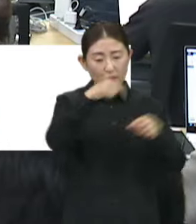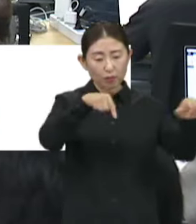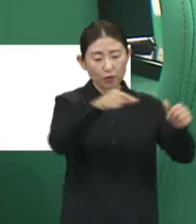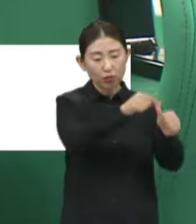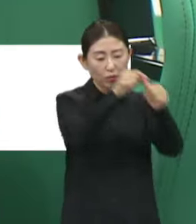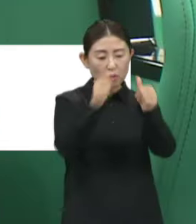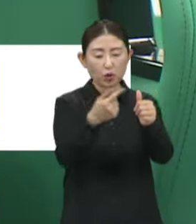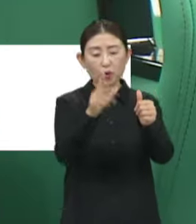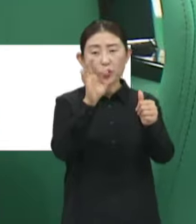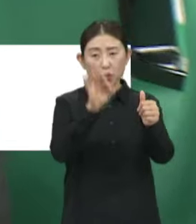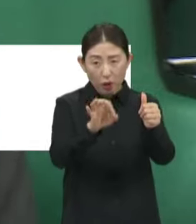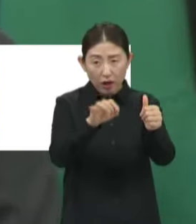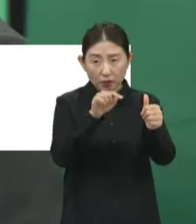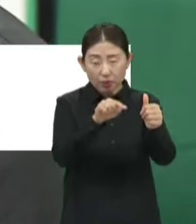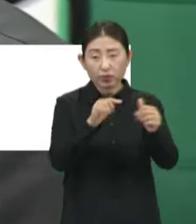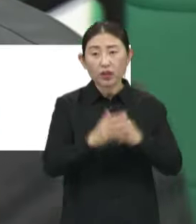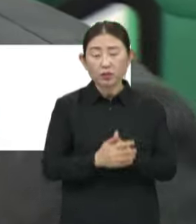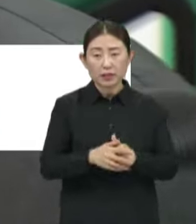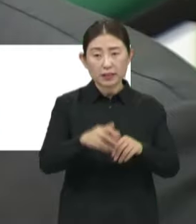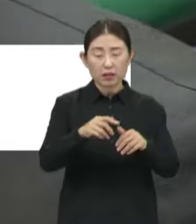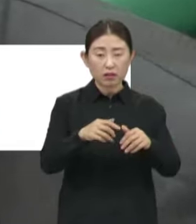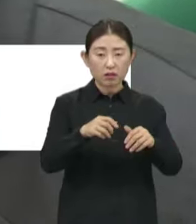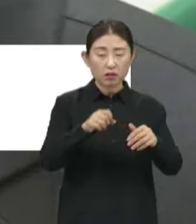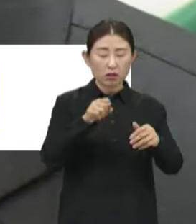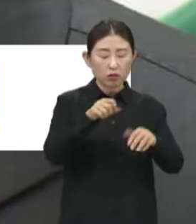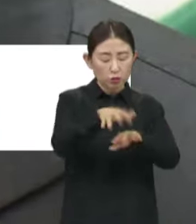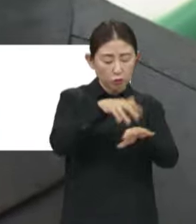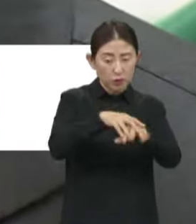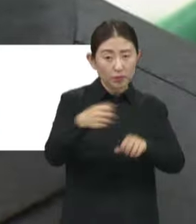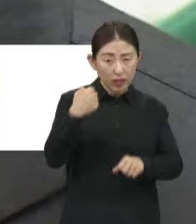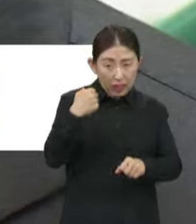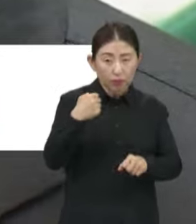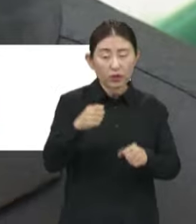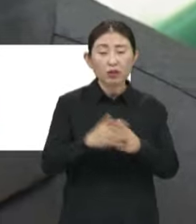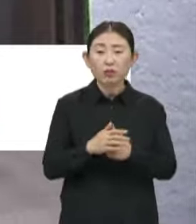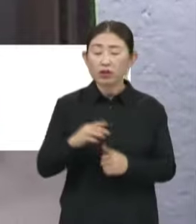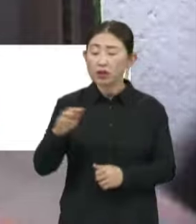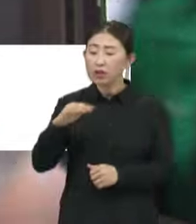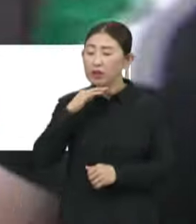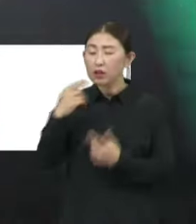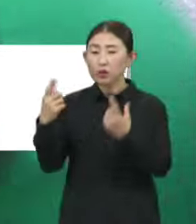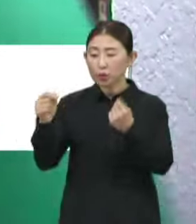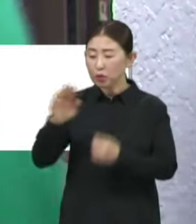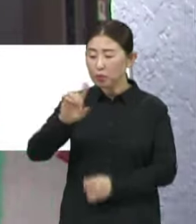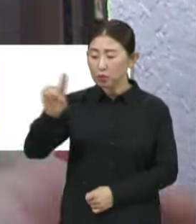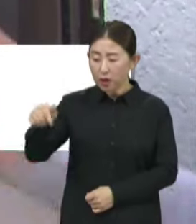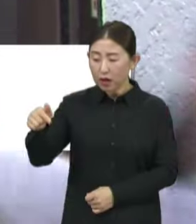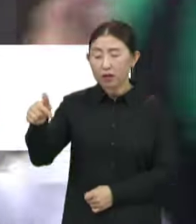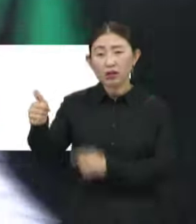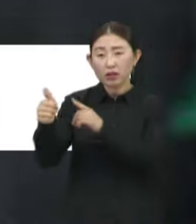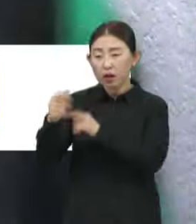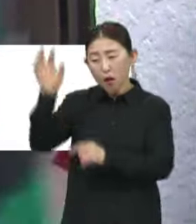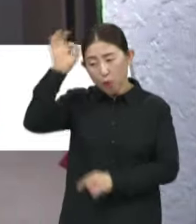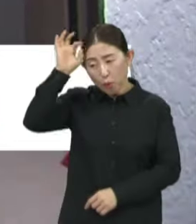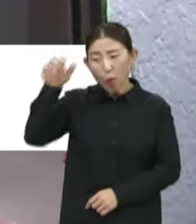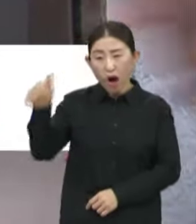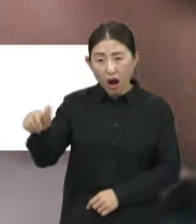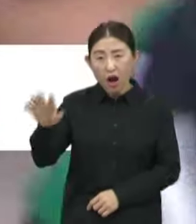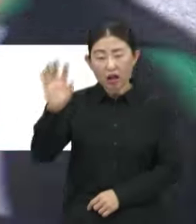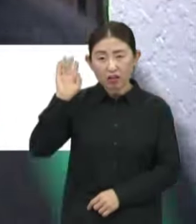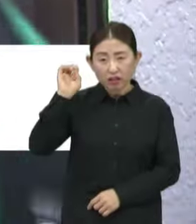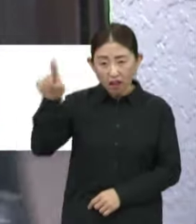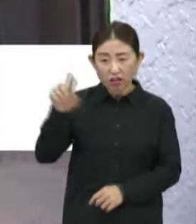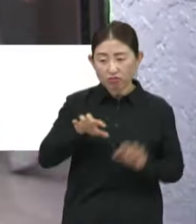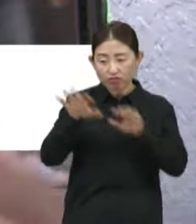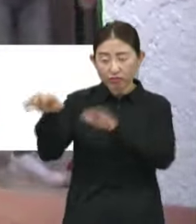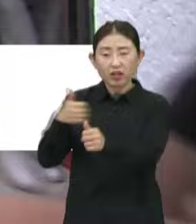감독은 A매치 휴식 기간 팀의 조직력을 끌어올려 동갑내기인 박태하 감독이 이끄는 친정팀인 포항을 상대로 연승을